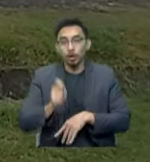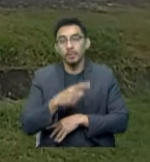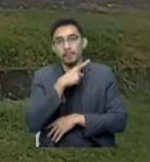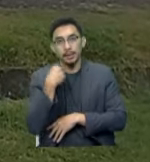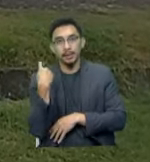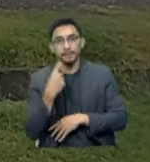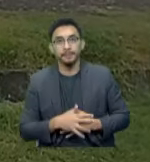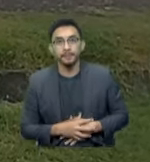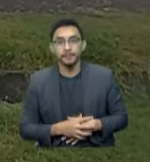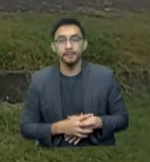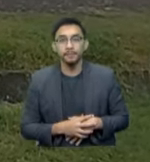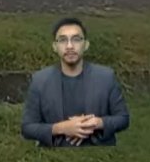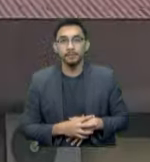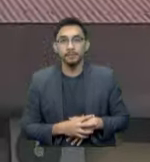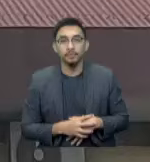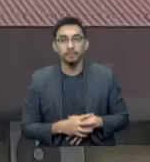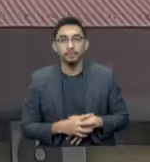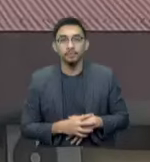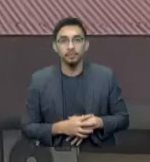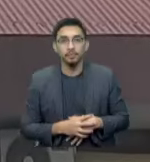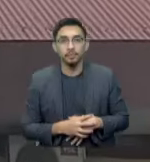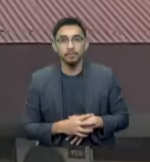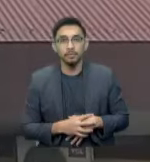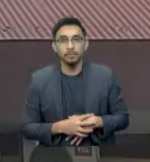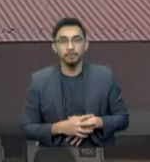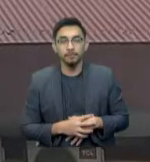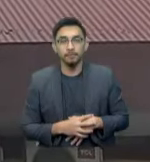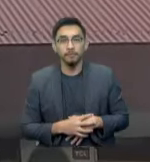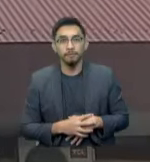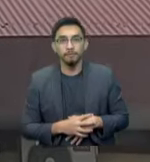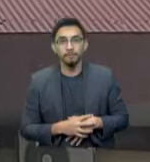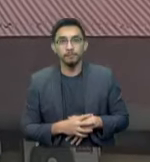Dari Bolaang Mongondo, Sulawesi Utara, Risnanla Benjang, melaporkan.